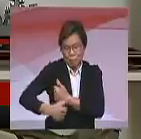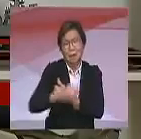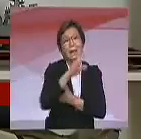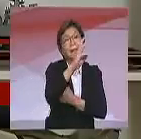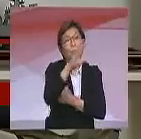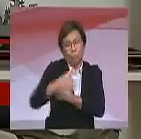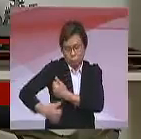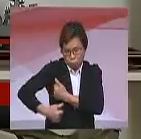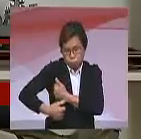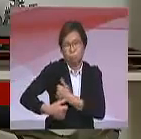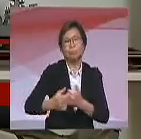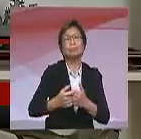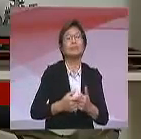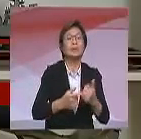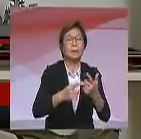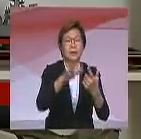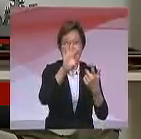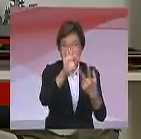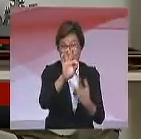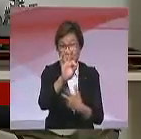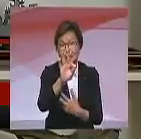Malaysia dan 9 SJR